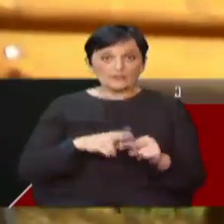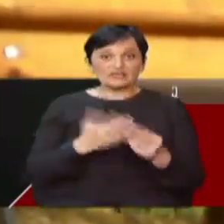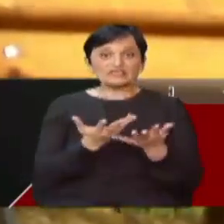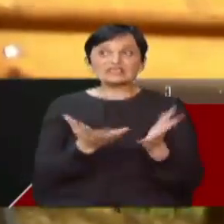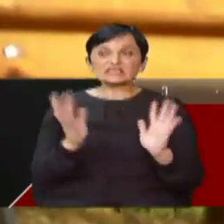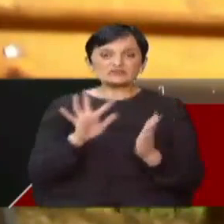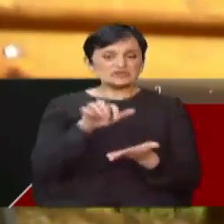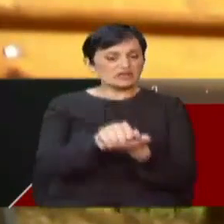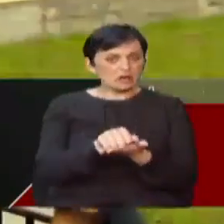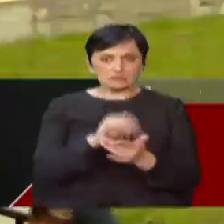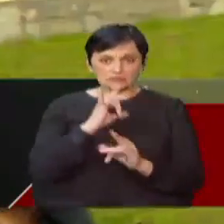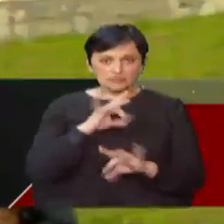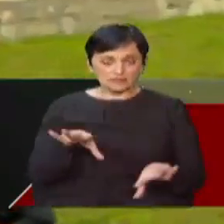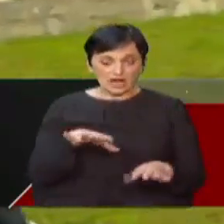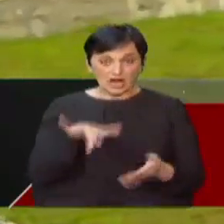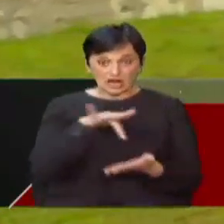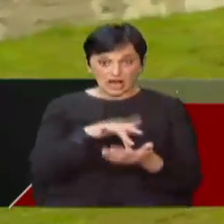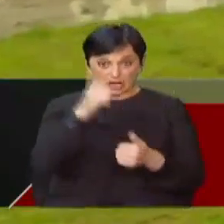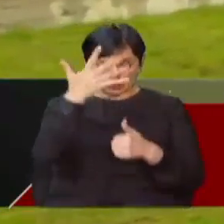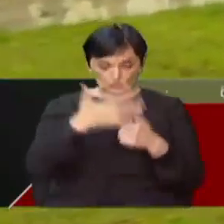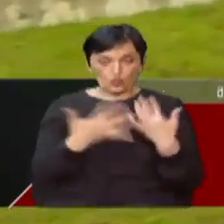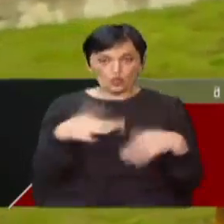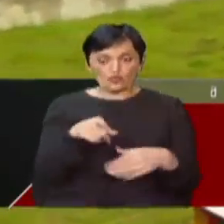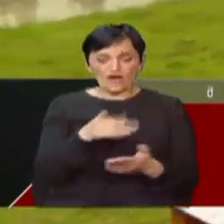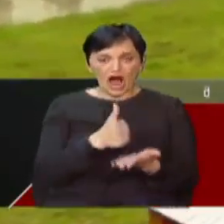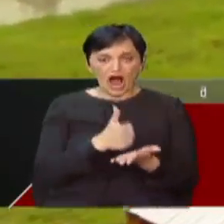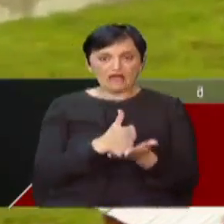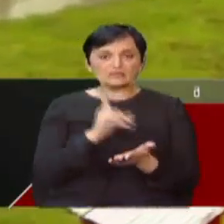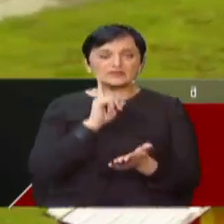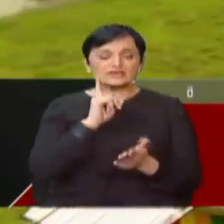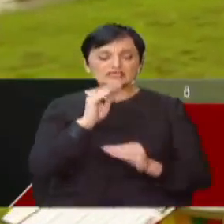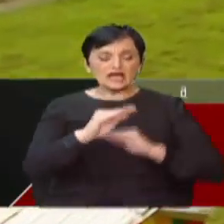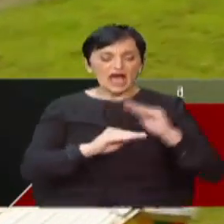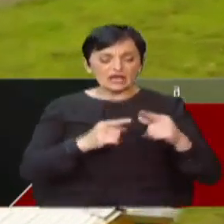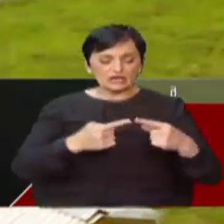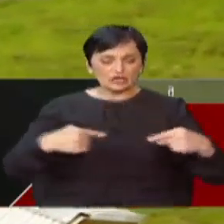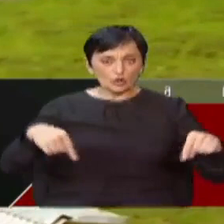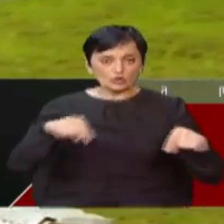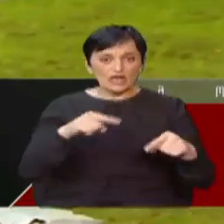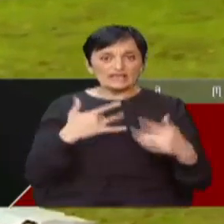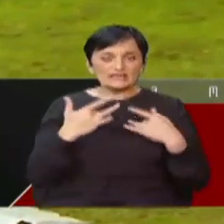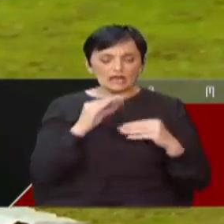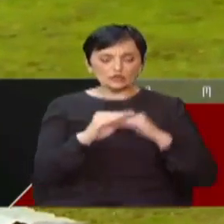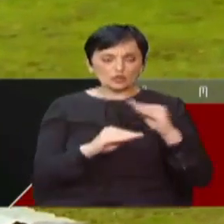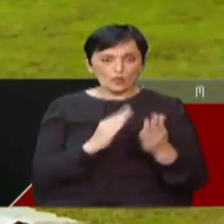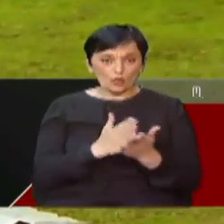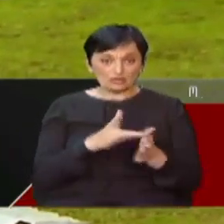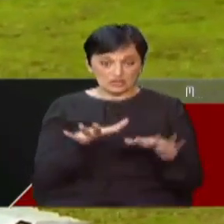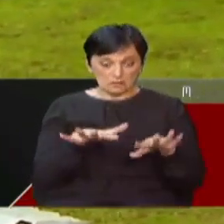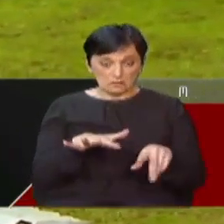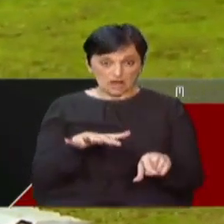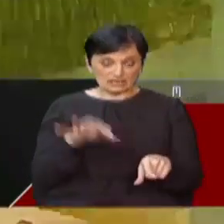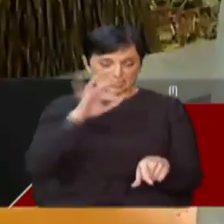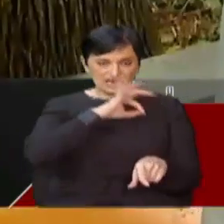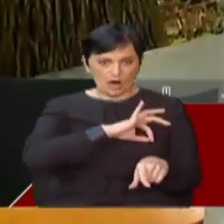sirceș da kirave bar mouts evsradgan kalakis centr și ugui ar se bobs recreațiuli zona romelșit am pitiat riamat scobili. Am adgris cam o